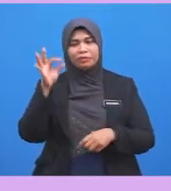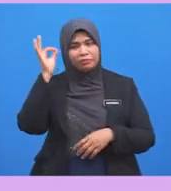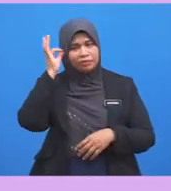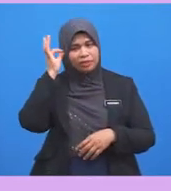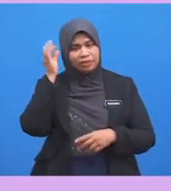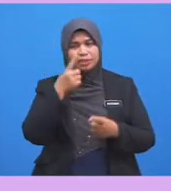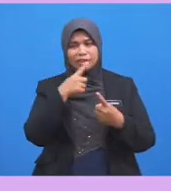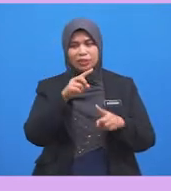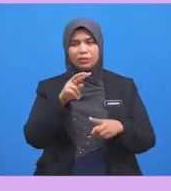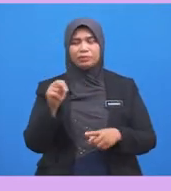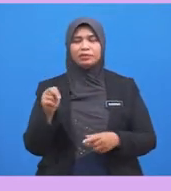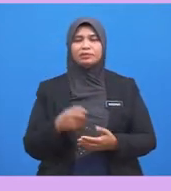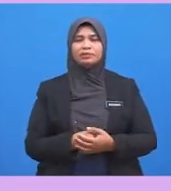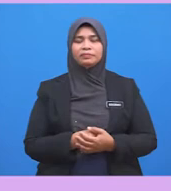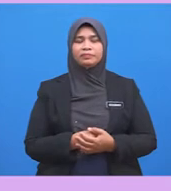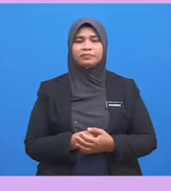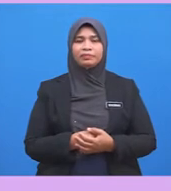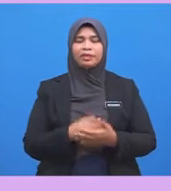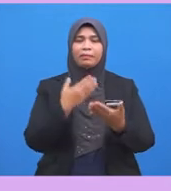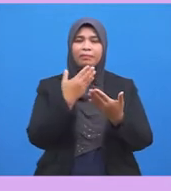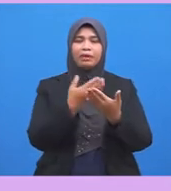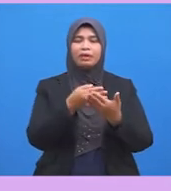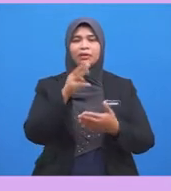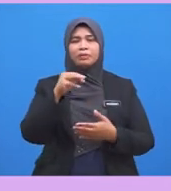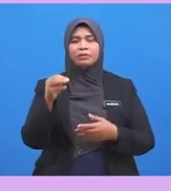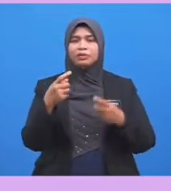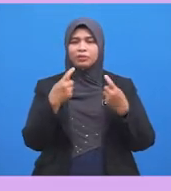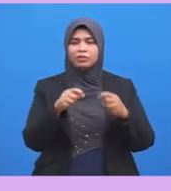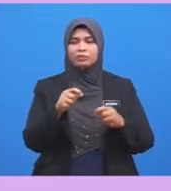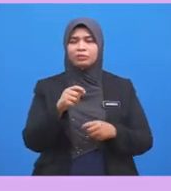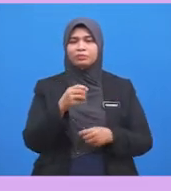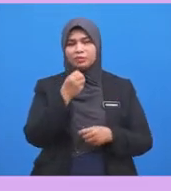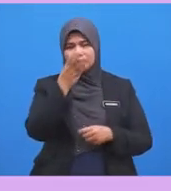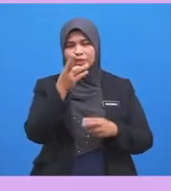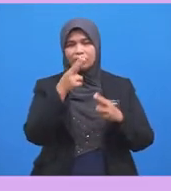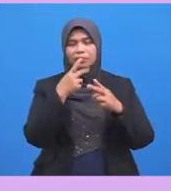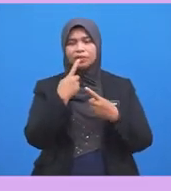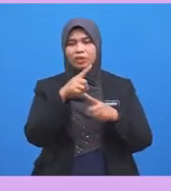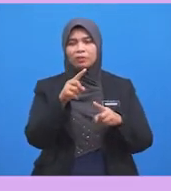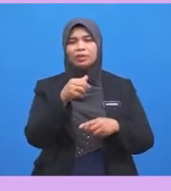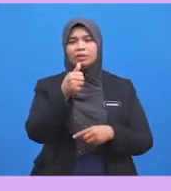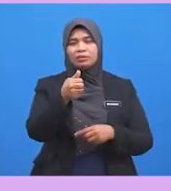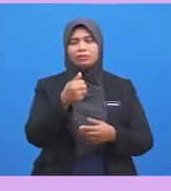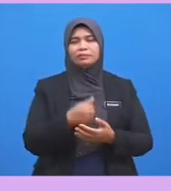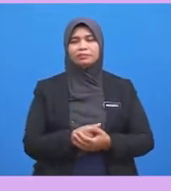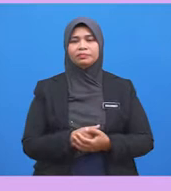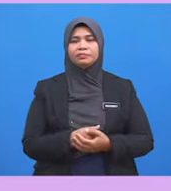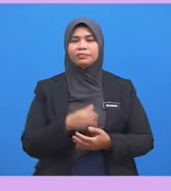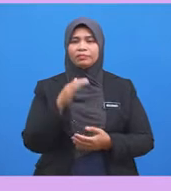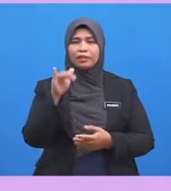jawapannya. Baik, murid-murid, cuba sebut jawapan kamu. Ya,